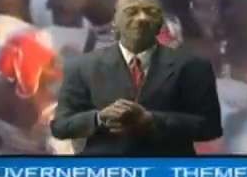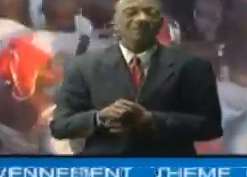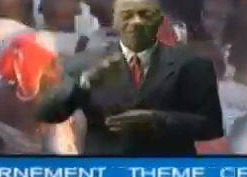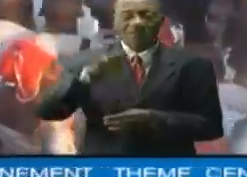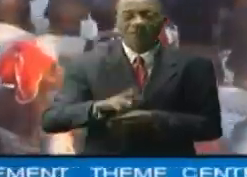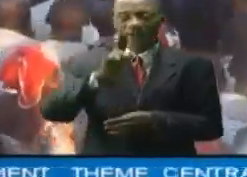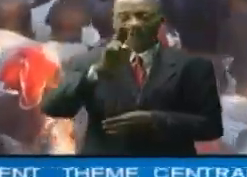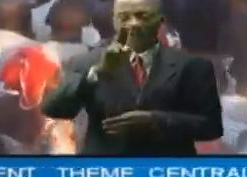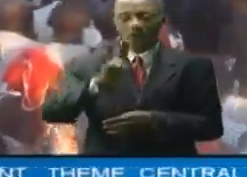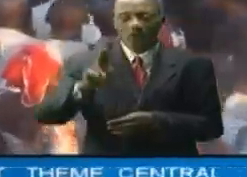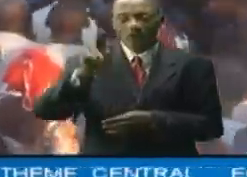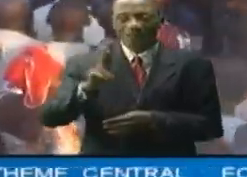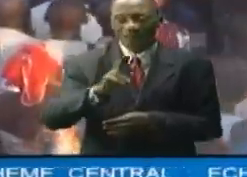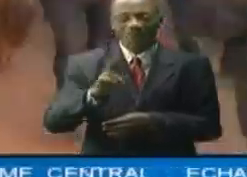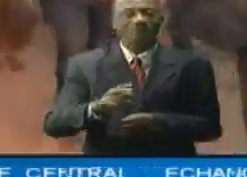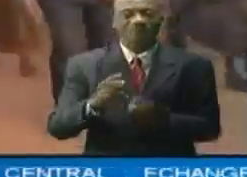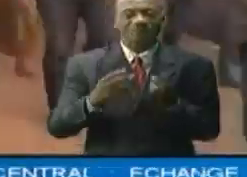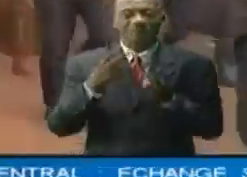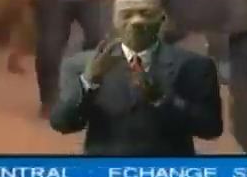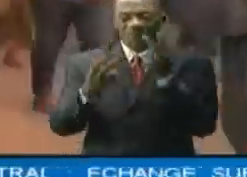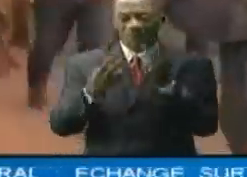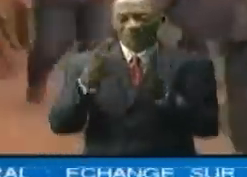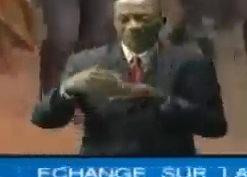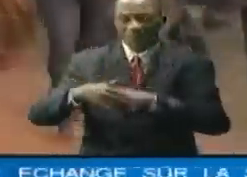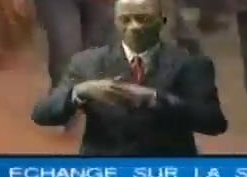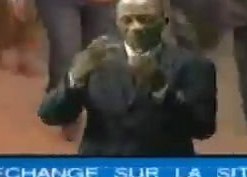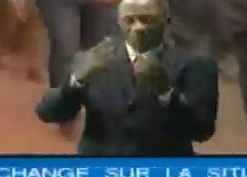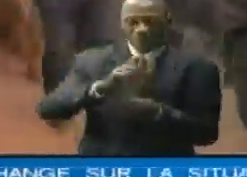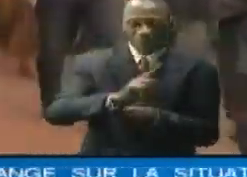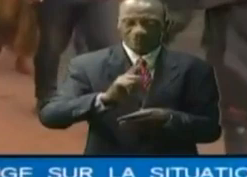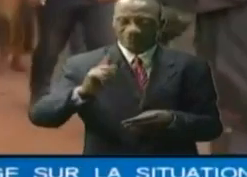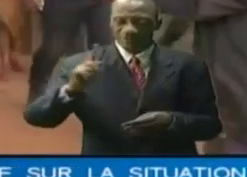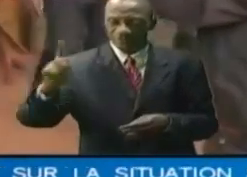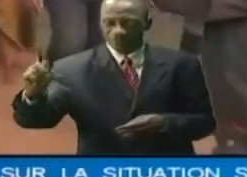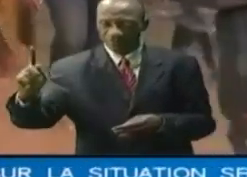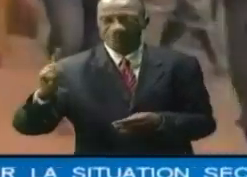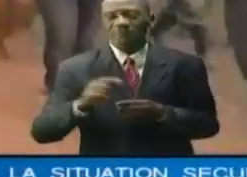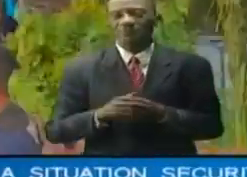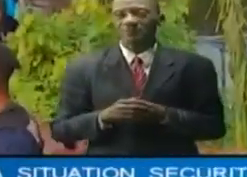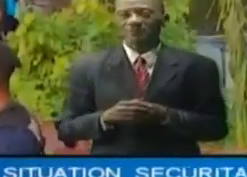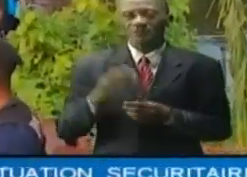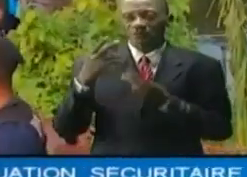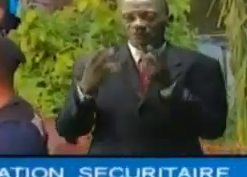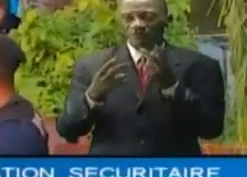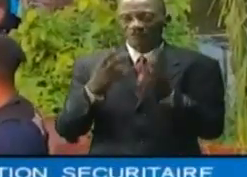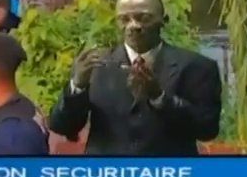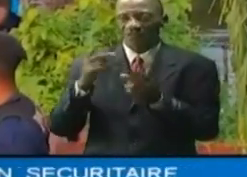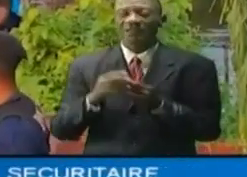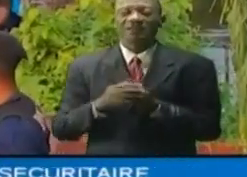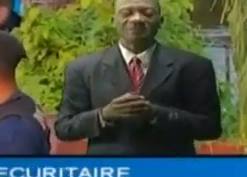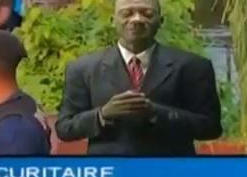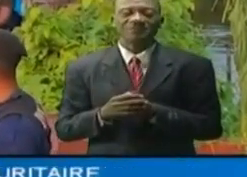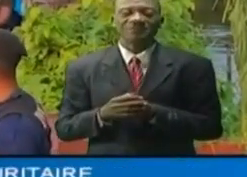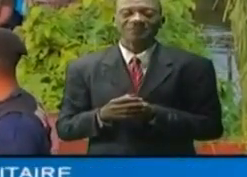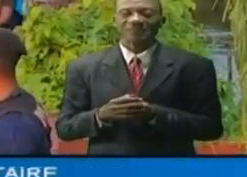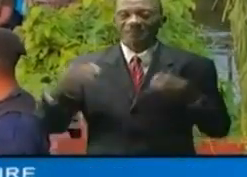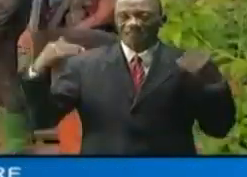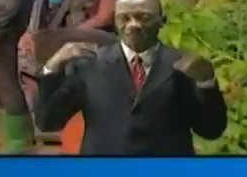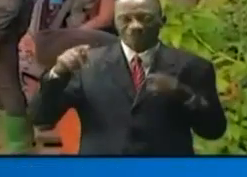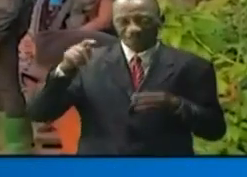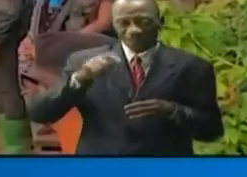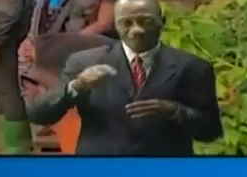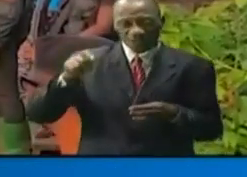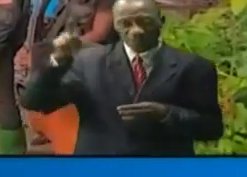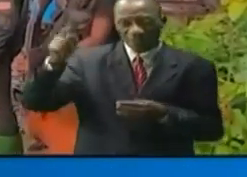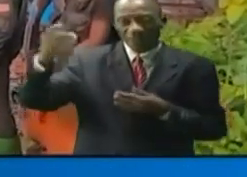cité située à 130 km de la ville de Bouta, d'accueillir Jean-Robert Nzanza Bombiti. C'est l'administrateur du territoire qui reçoit le gouverneur